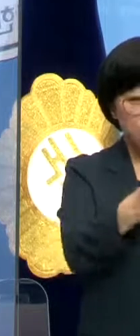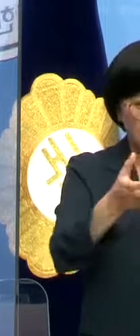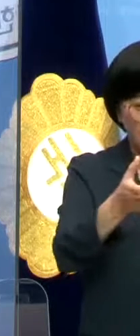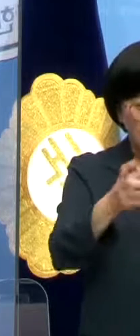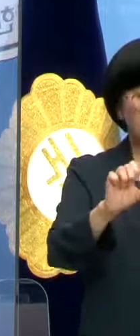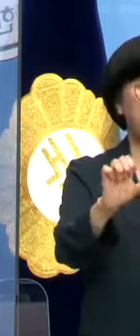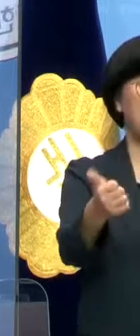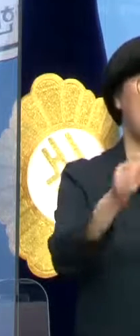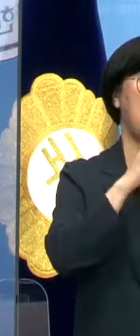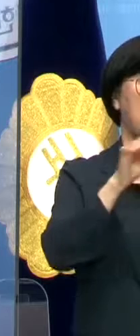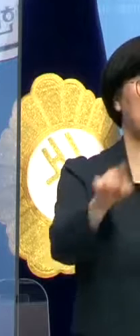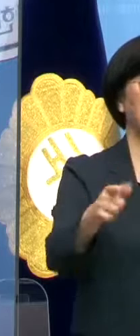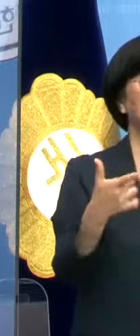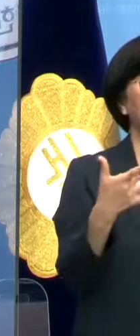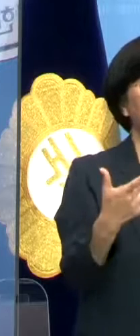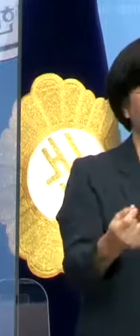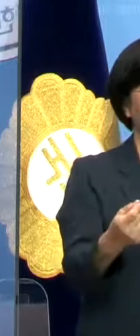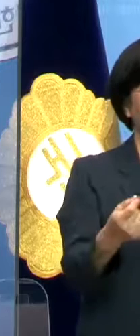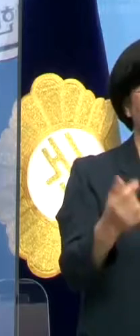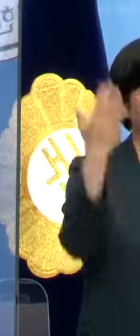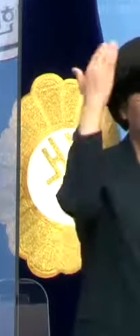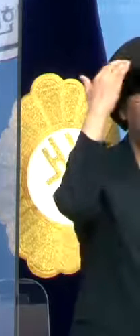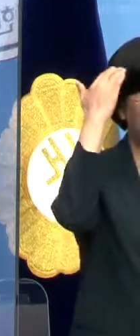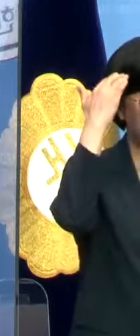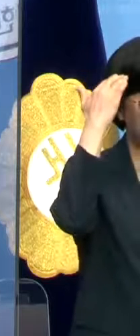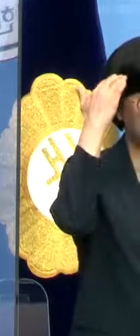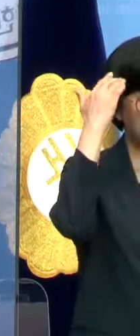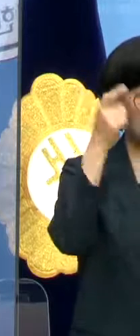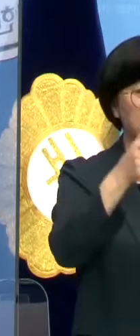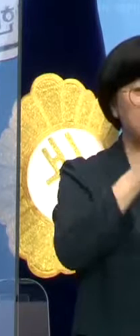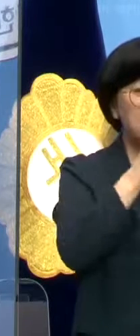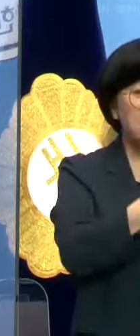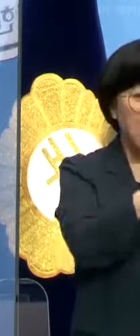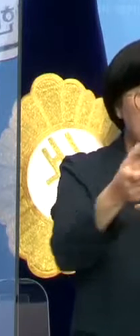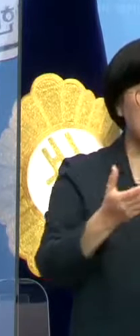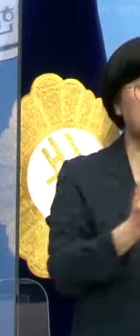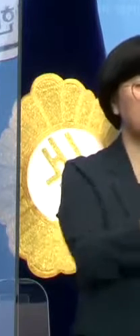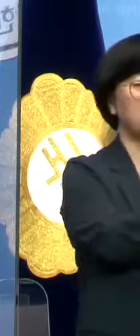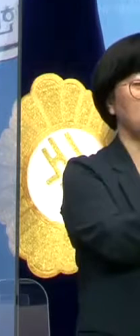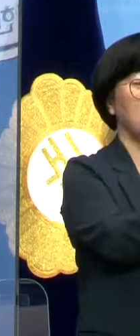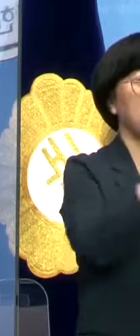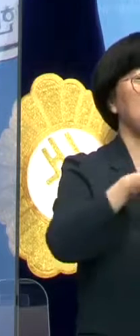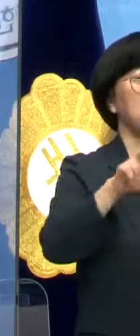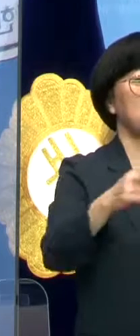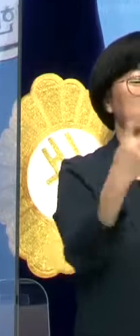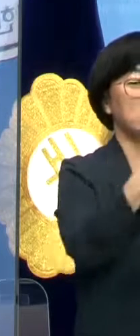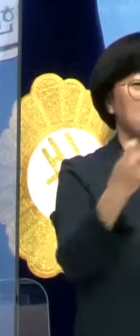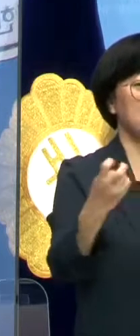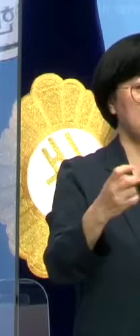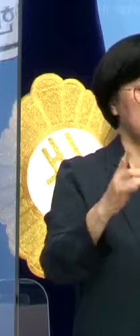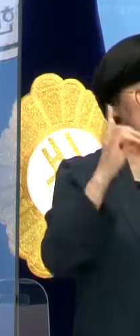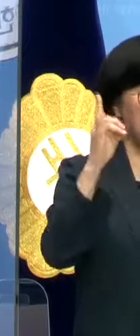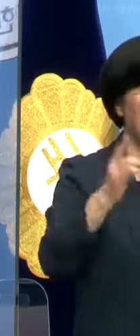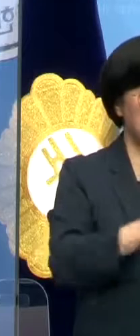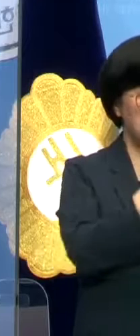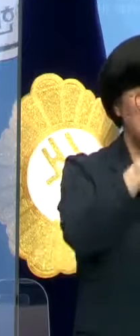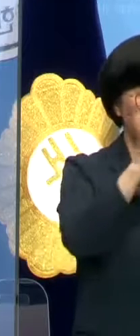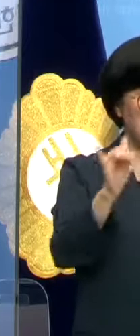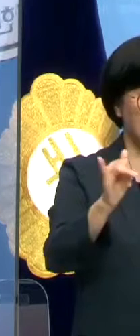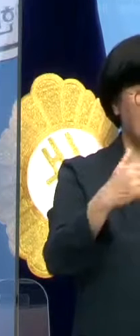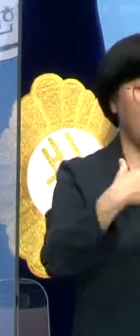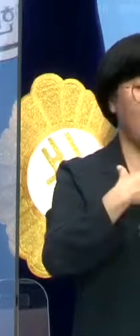바로 그 물대포가 k 물대포 라는 이름으로 수출 되서 지금 2022년 태국 시민들의